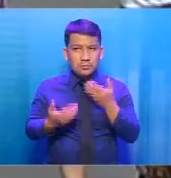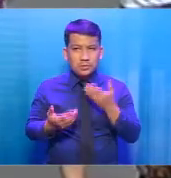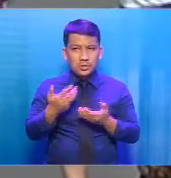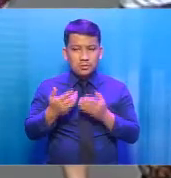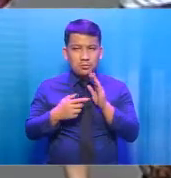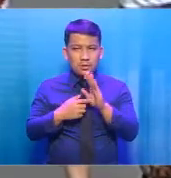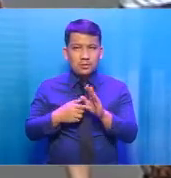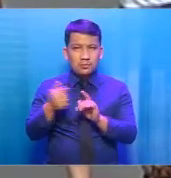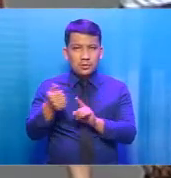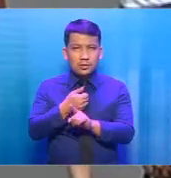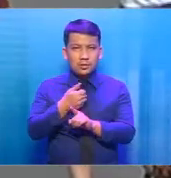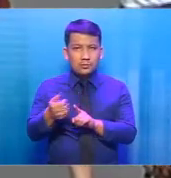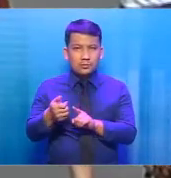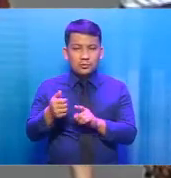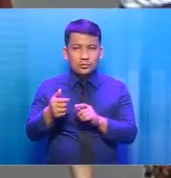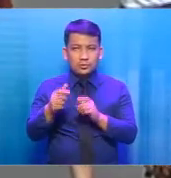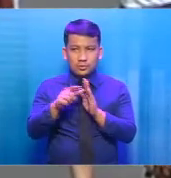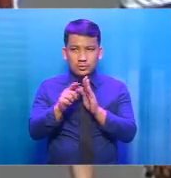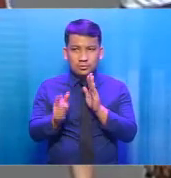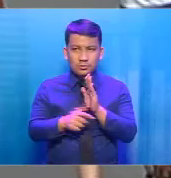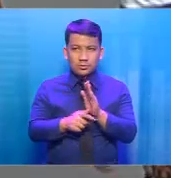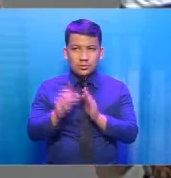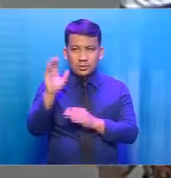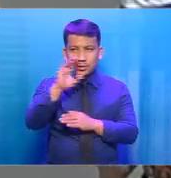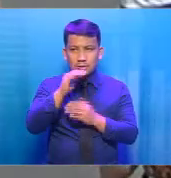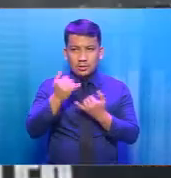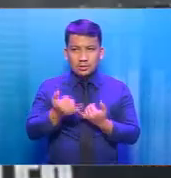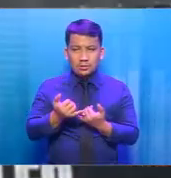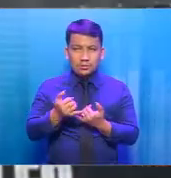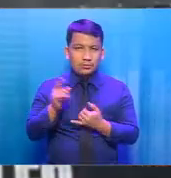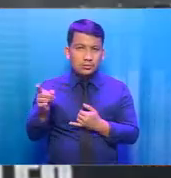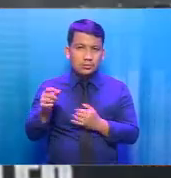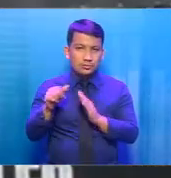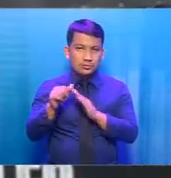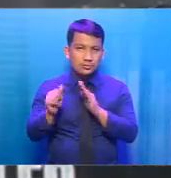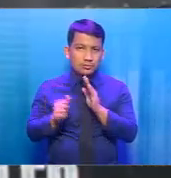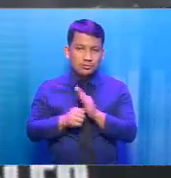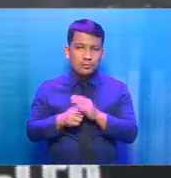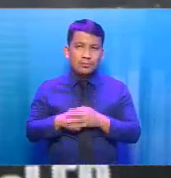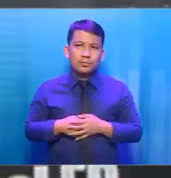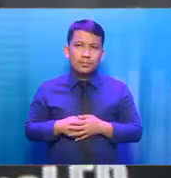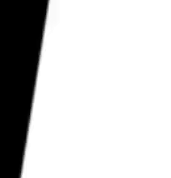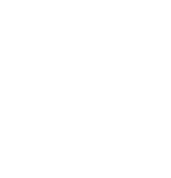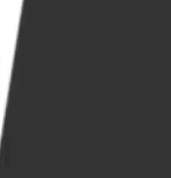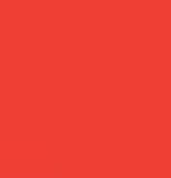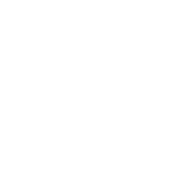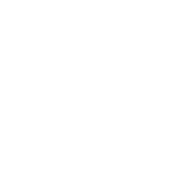maabuso ang batas para tugisin ang mga kritiko ng administrasyon.